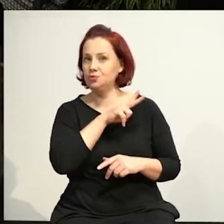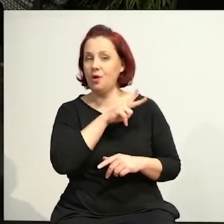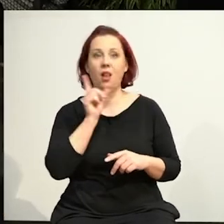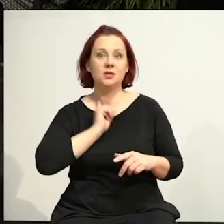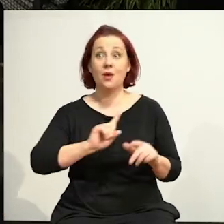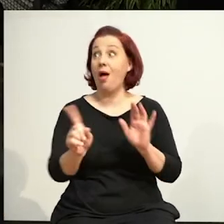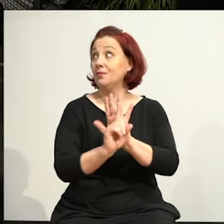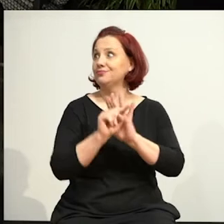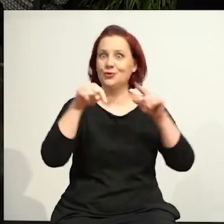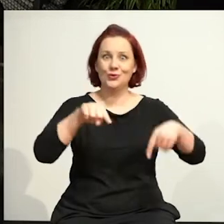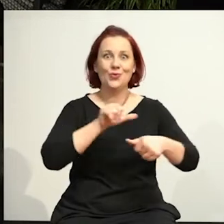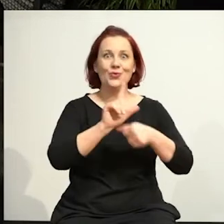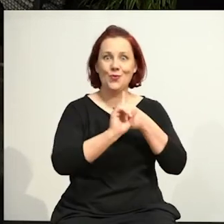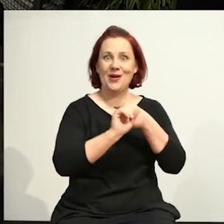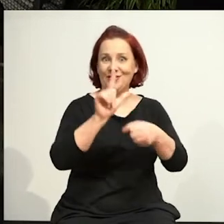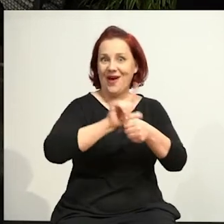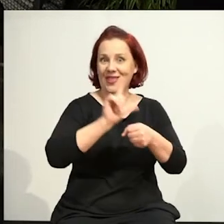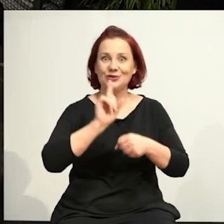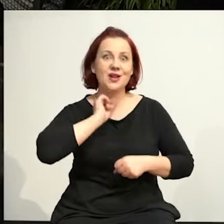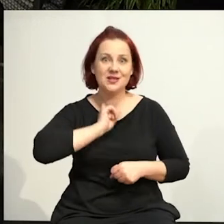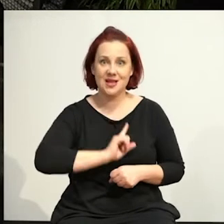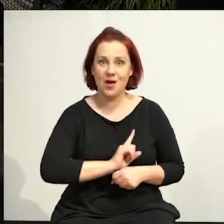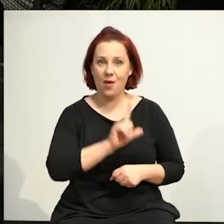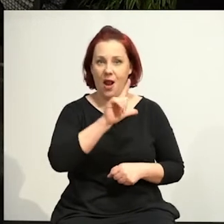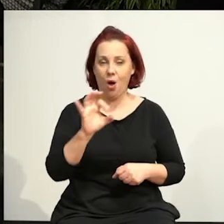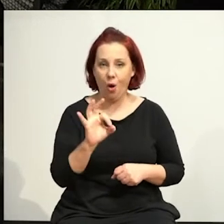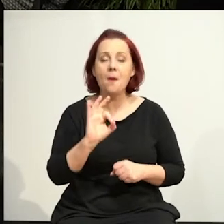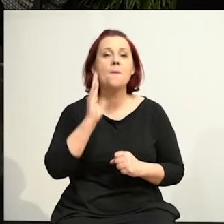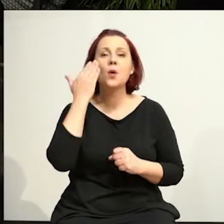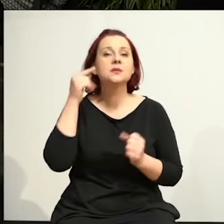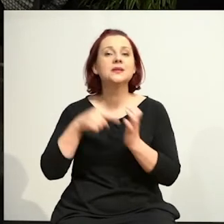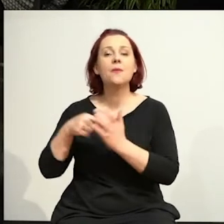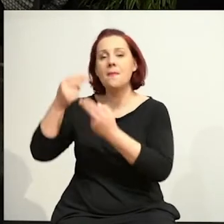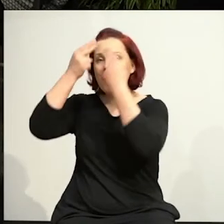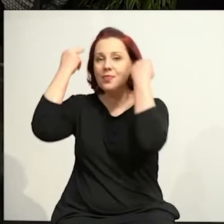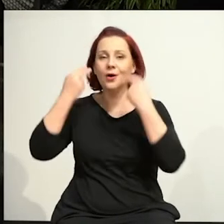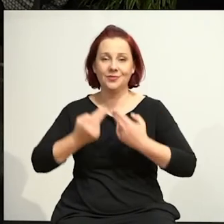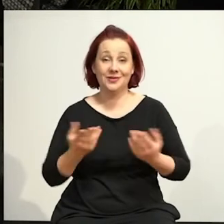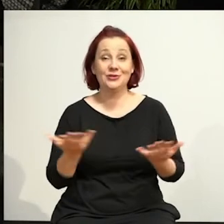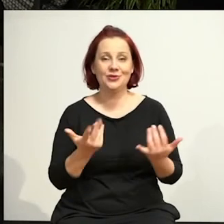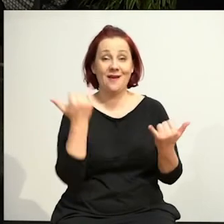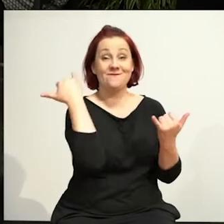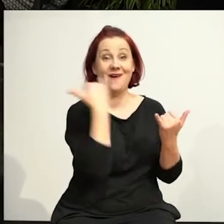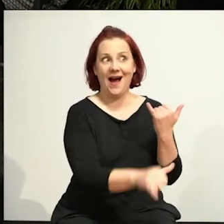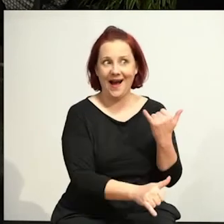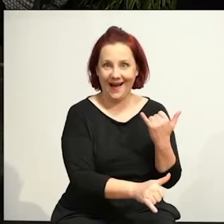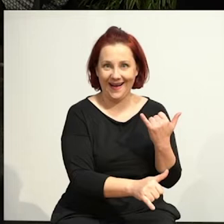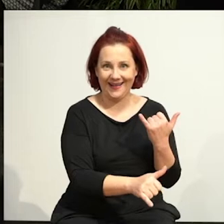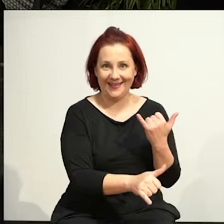tu do dwunastki i poznałem tego Norwida na wagarach. Mianowicie,